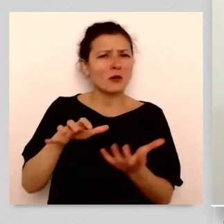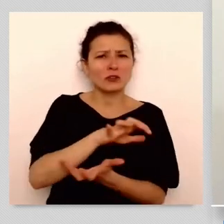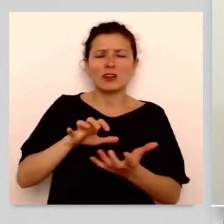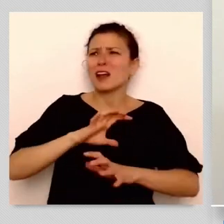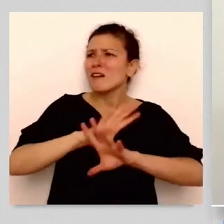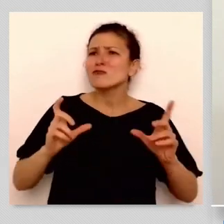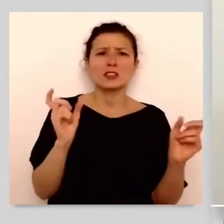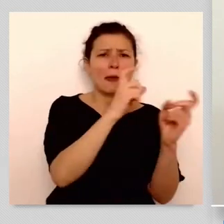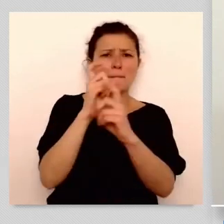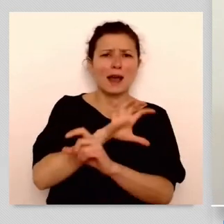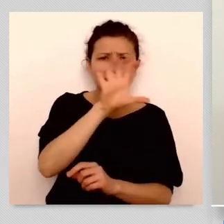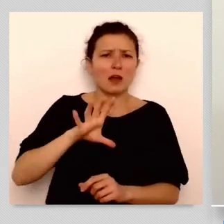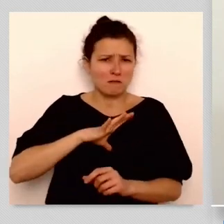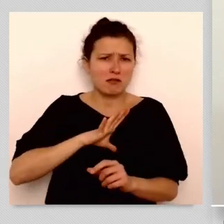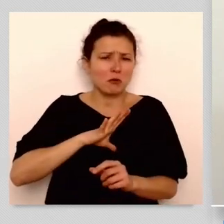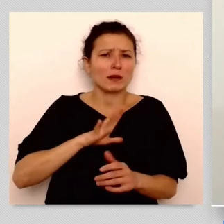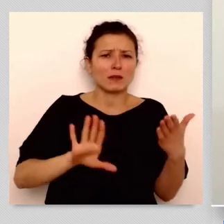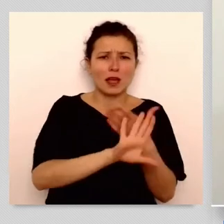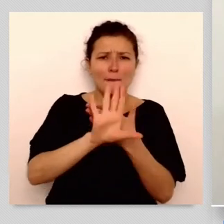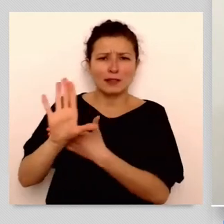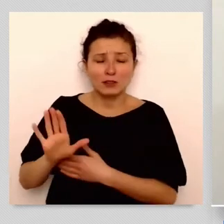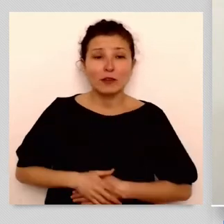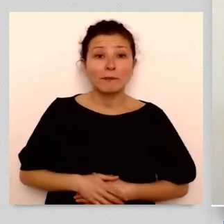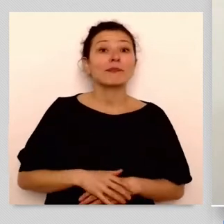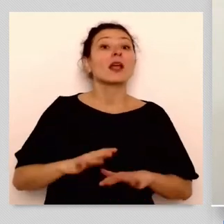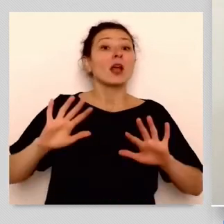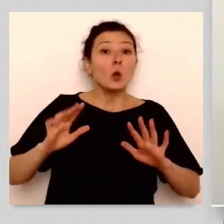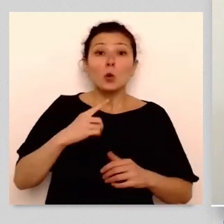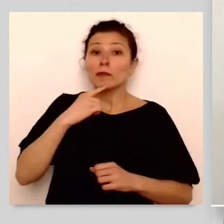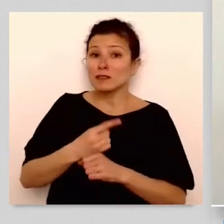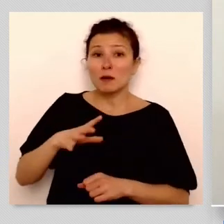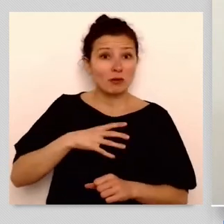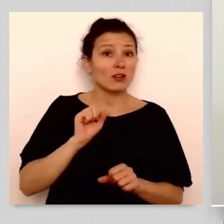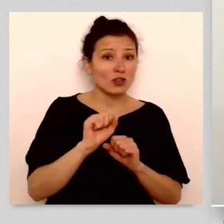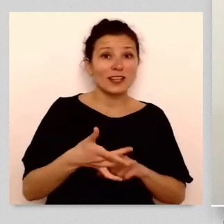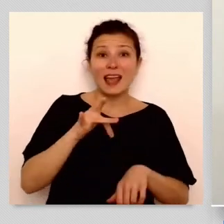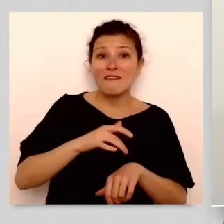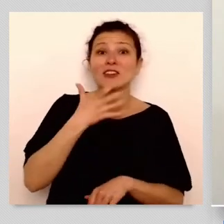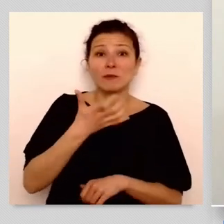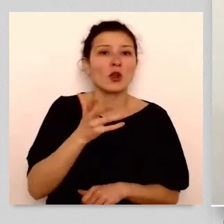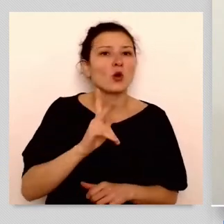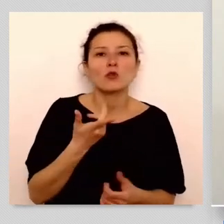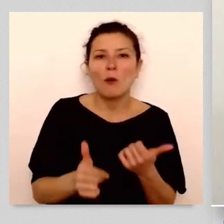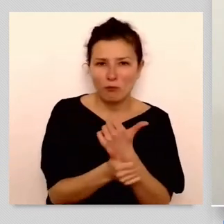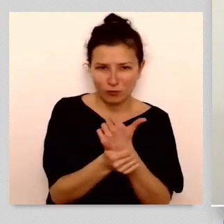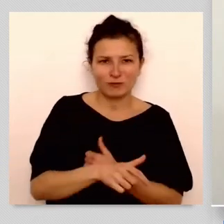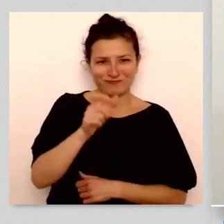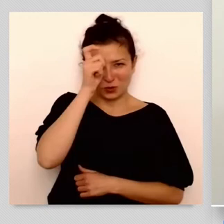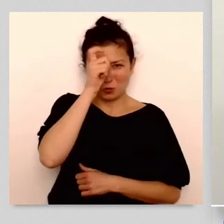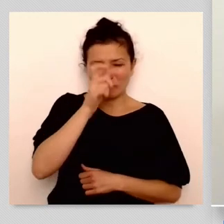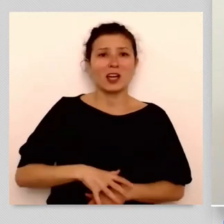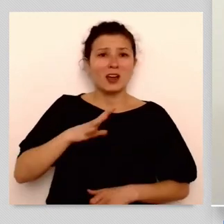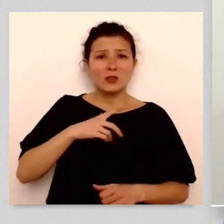zasadzie reprezentowane, to znaczące, że jest efekt cieplarniany i powoduje go człowiek. A więc to było 25 lat